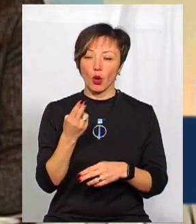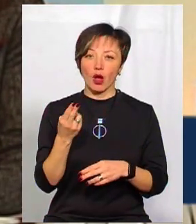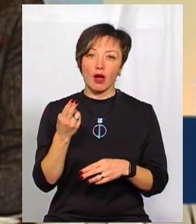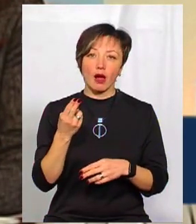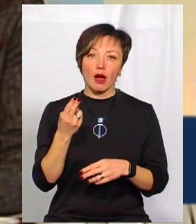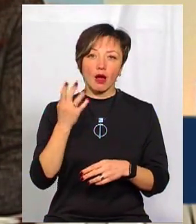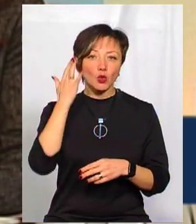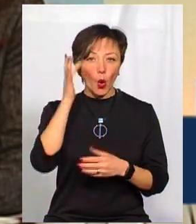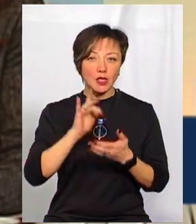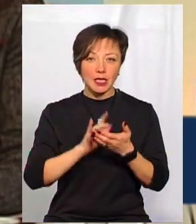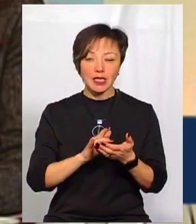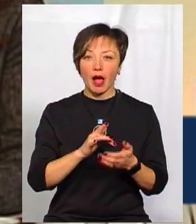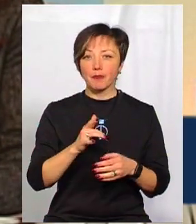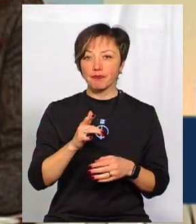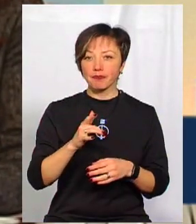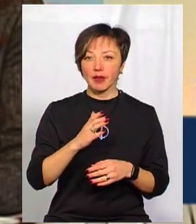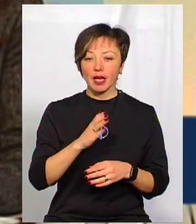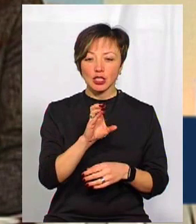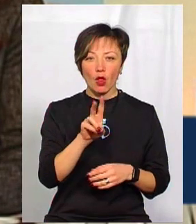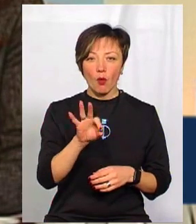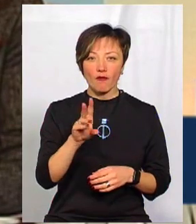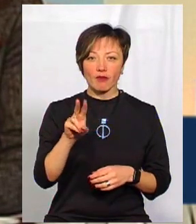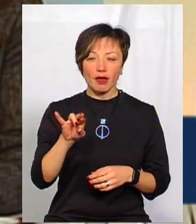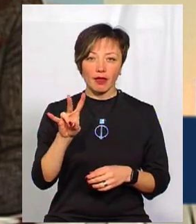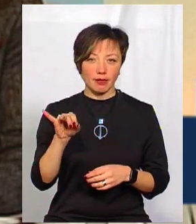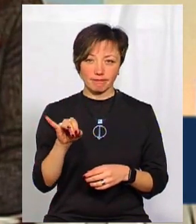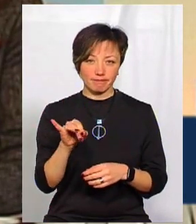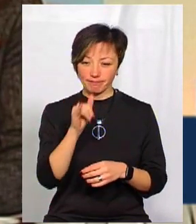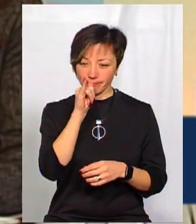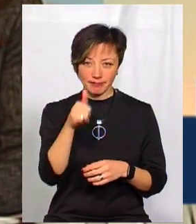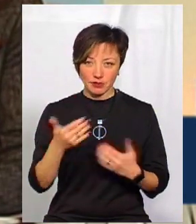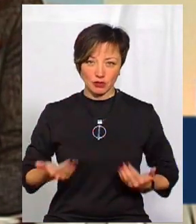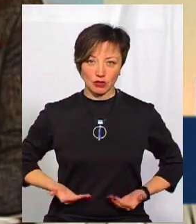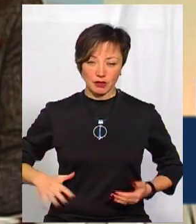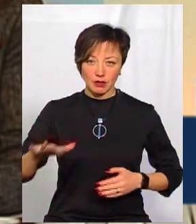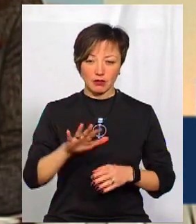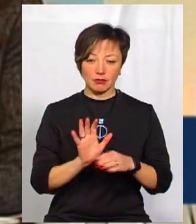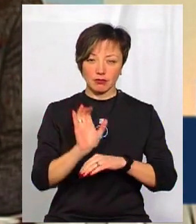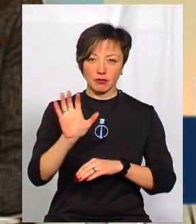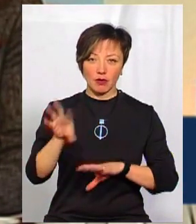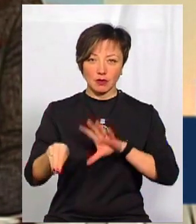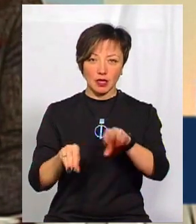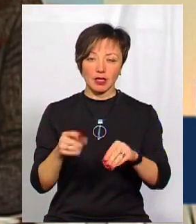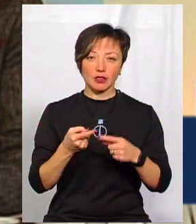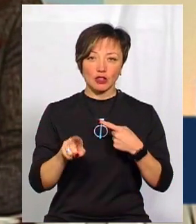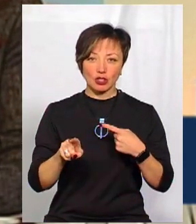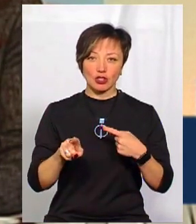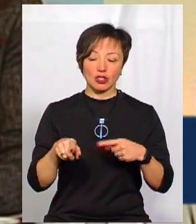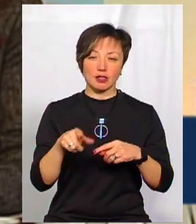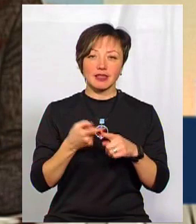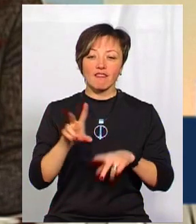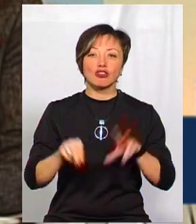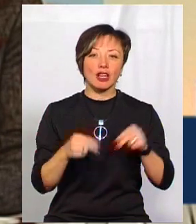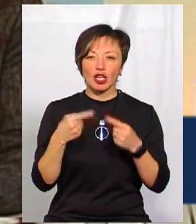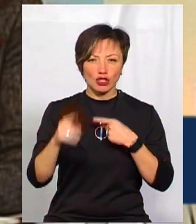слов'янам місця не було на території України. Їх Україну повинні були заселити, відповідно, вже інший